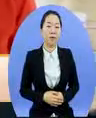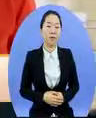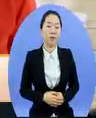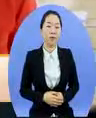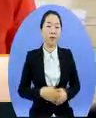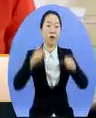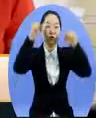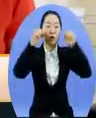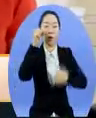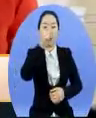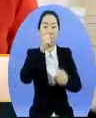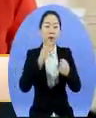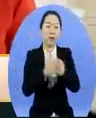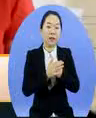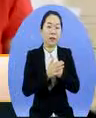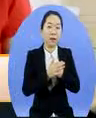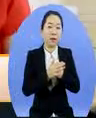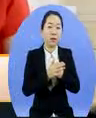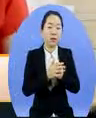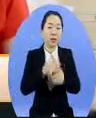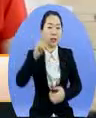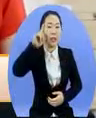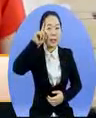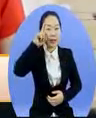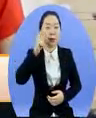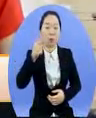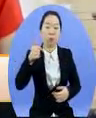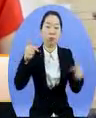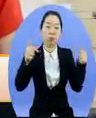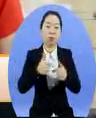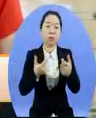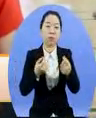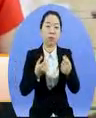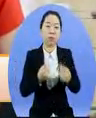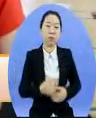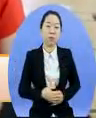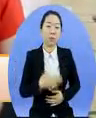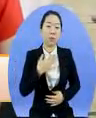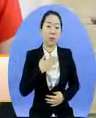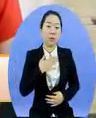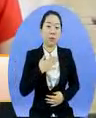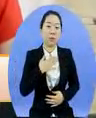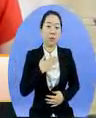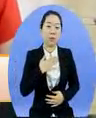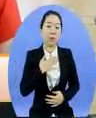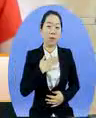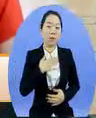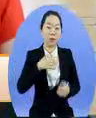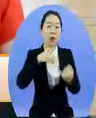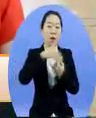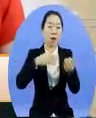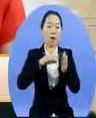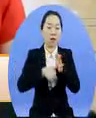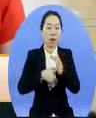상장이는 운동을 좋아해가지고 이렇게 공부할 때도 스트레스가 덜 받는 것 같아요. 자기가 좋아하는 하기 때문에. 그리고 저도 이제 저녁 때문에